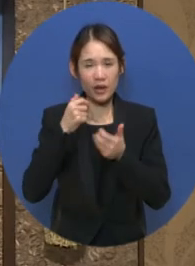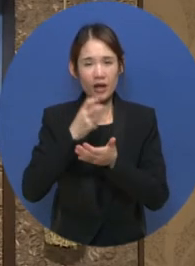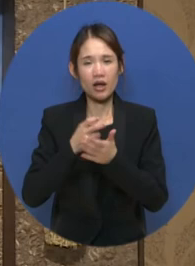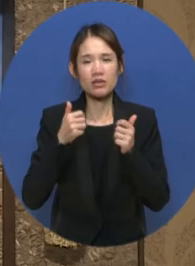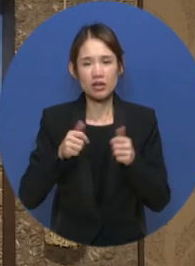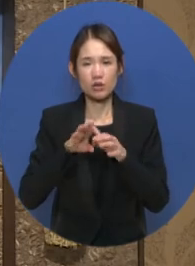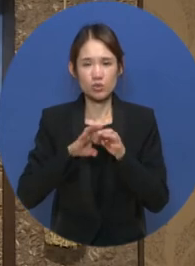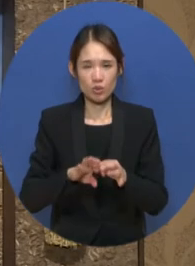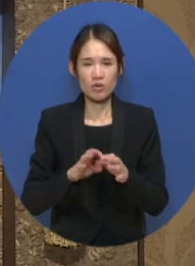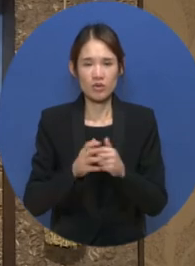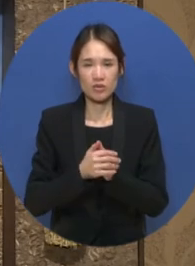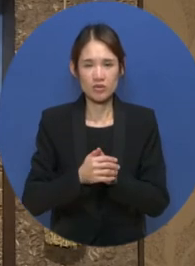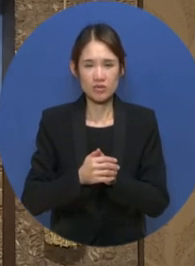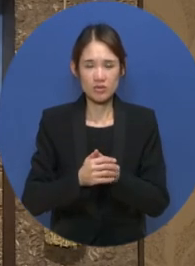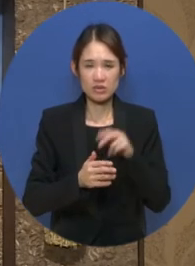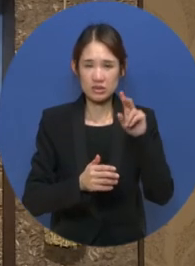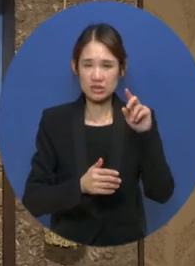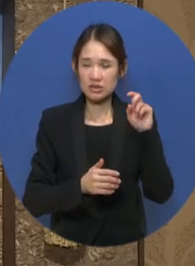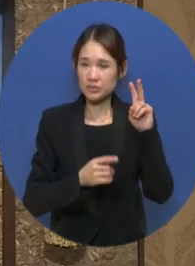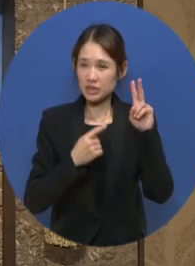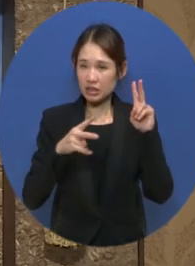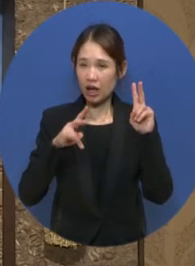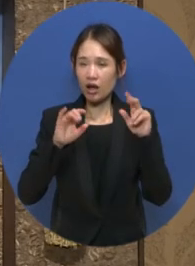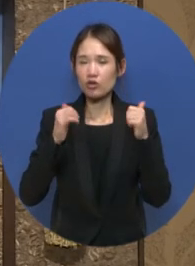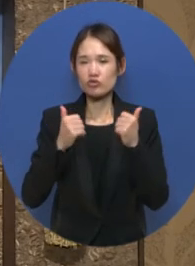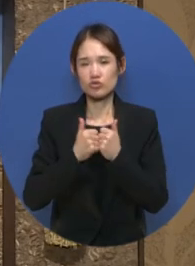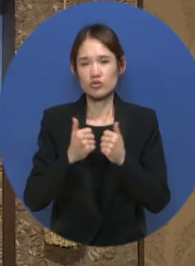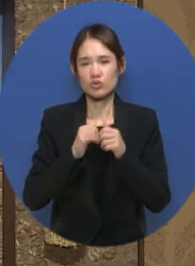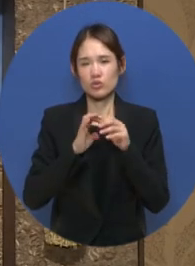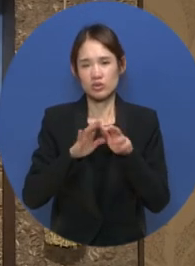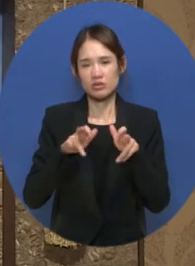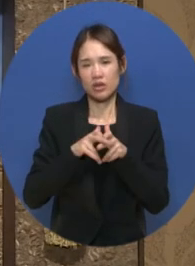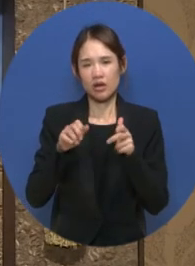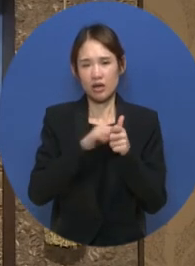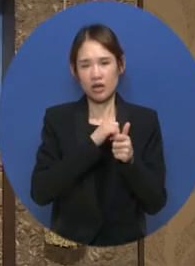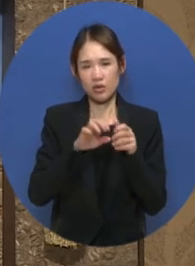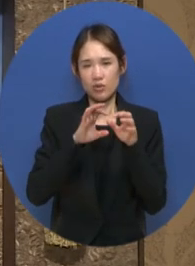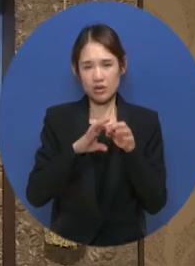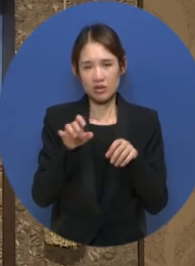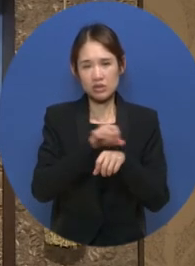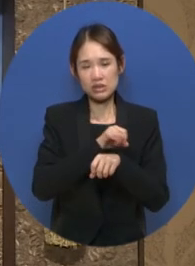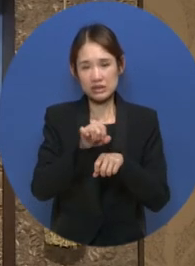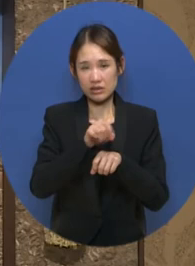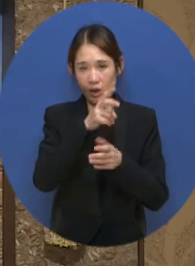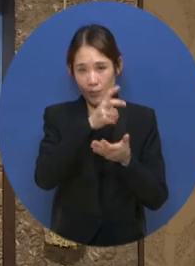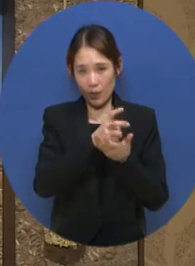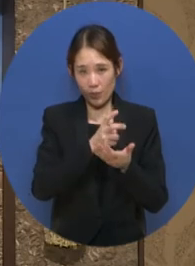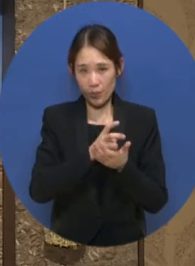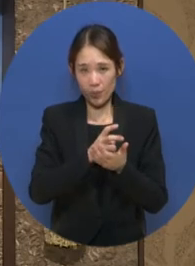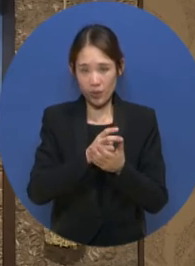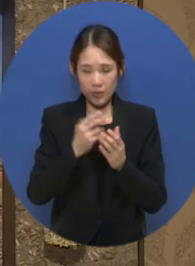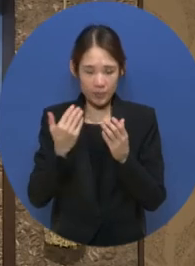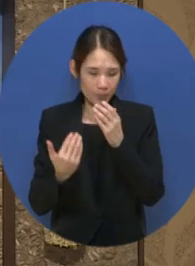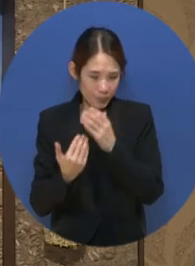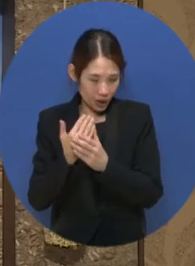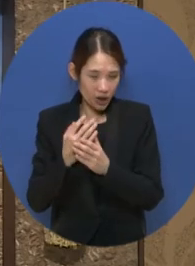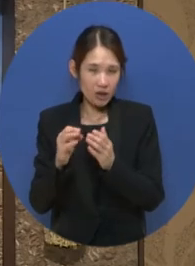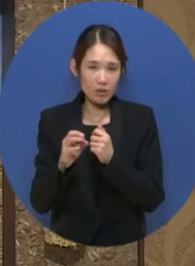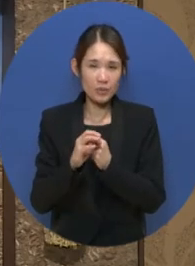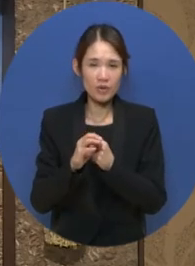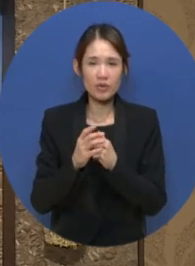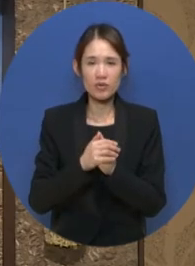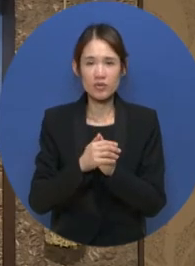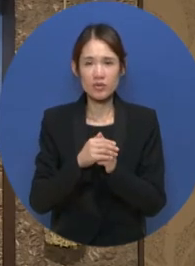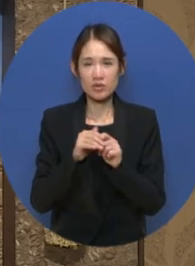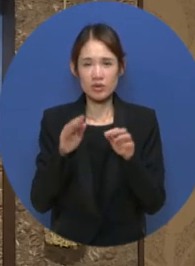하셔서 4 돌아오는 21대 국회에서는 이제 장애인이 학대와 관련된 이 특례법에 혹시 이제 바리 가